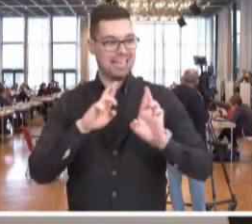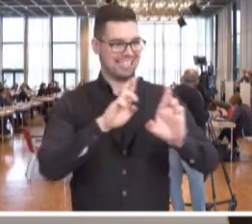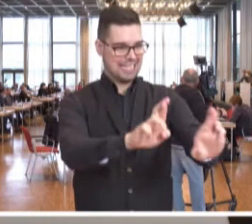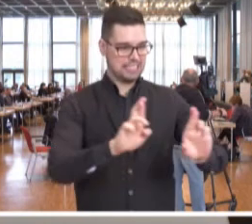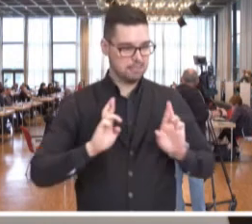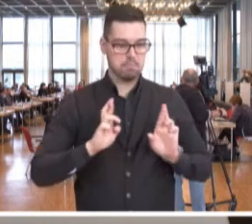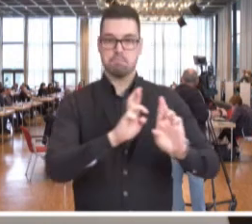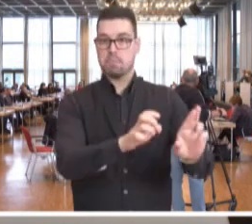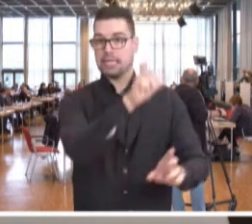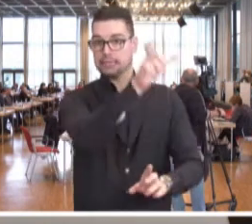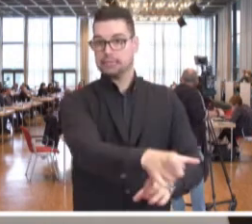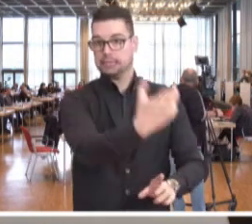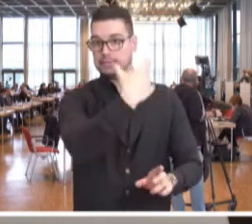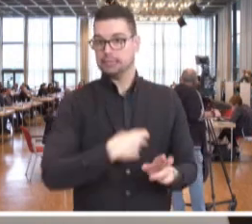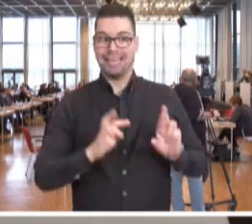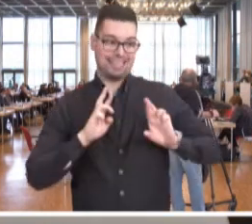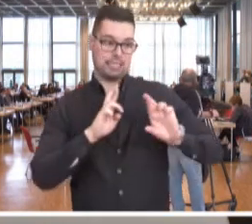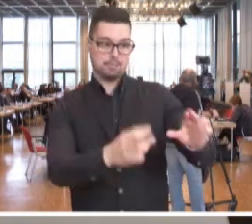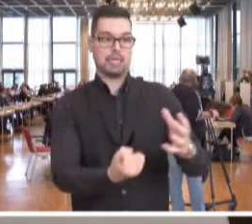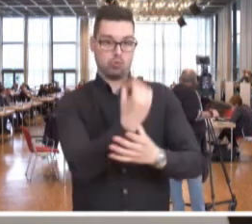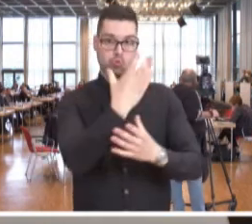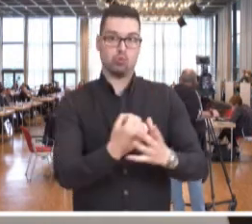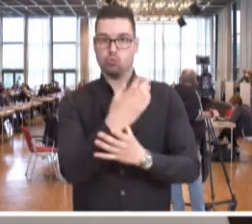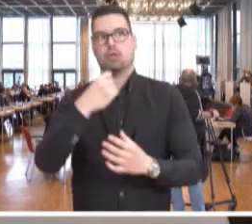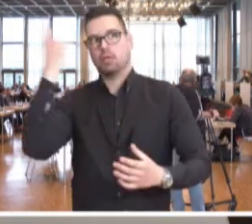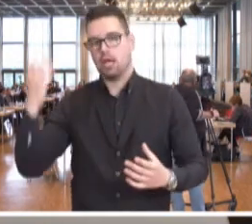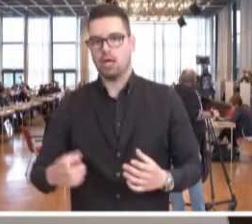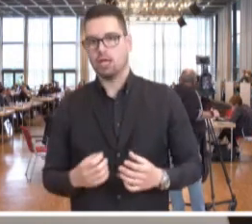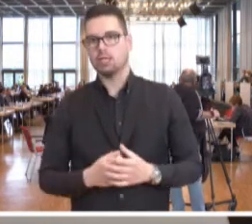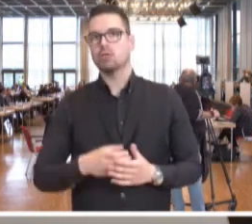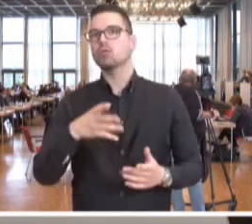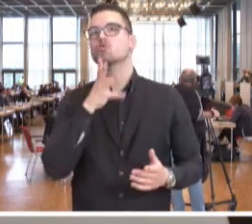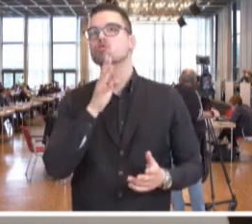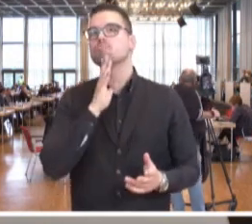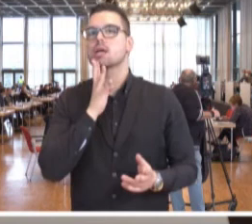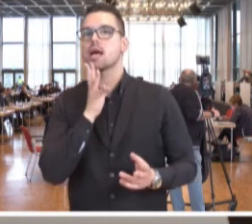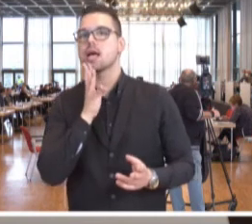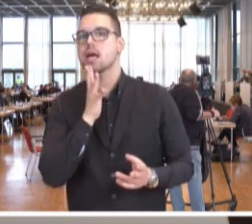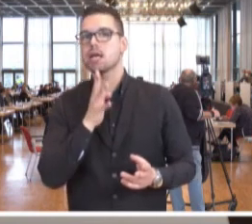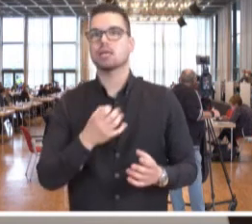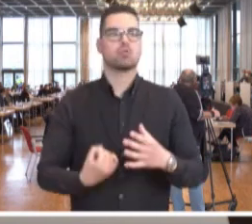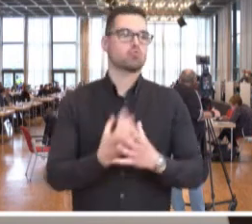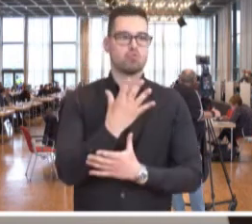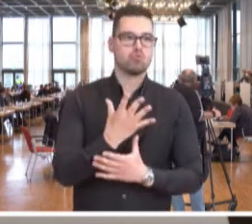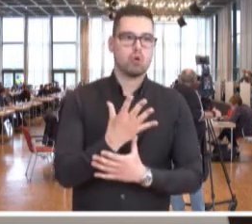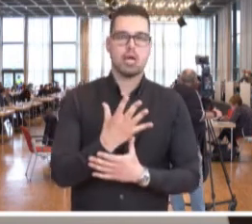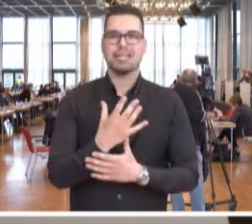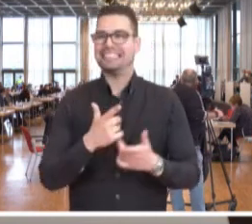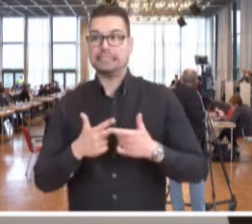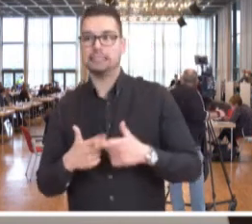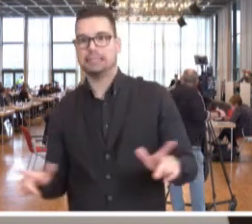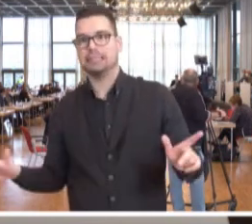unter Respektierung der gegenseitigen Kultur, selbstverständlich. Die Sprache ist also wesentlicher Bestandteil der Kultur. Sie sollte